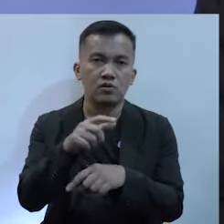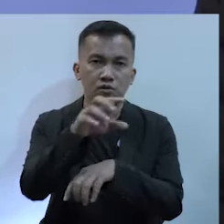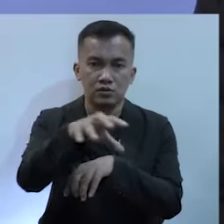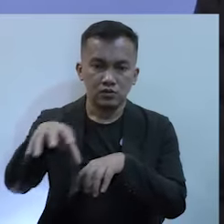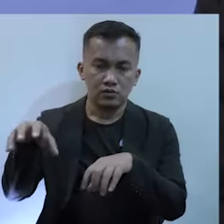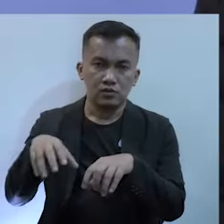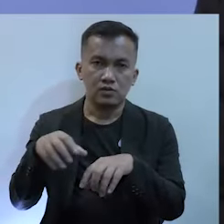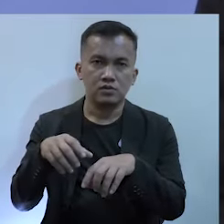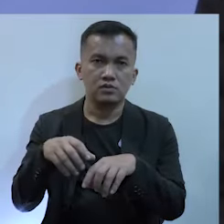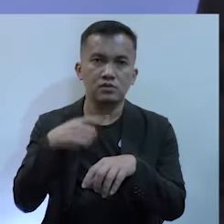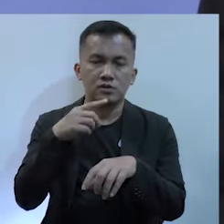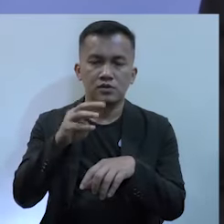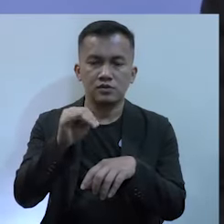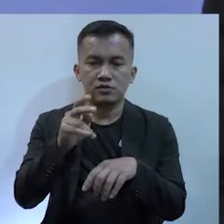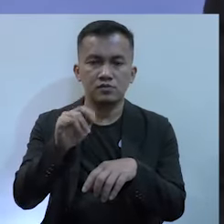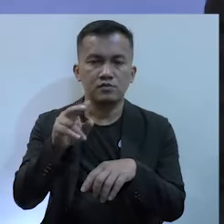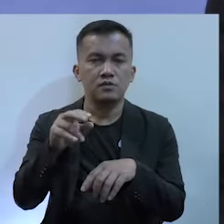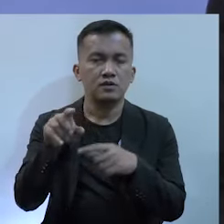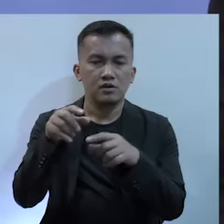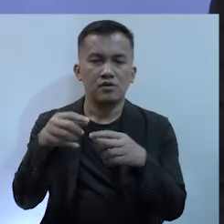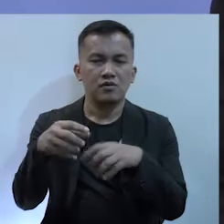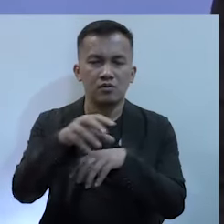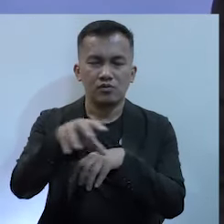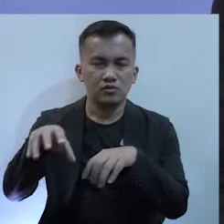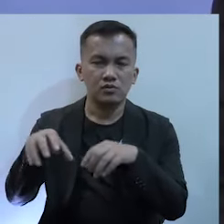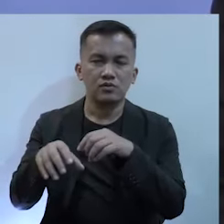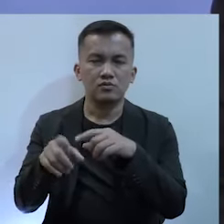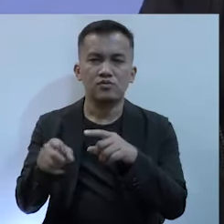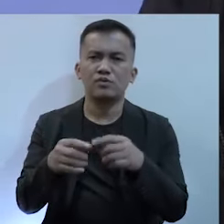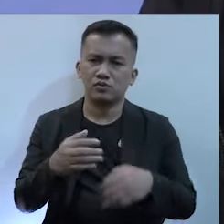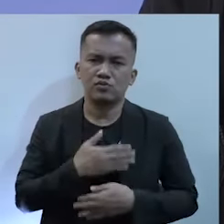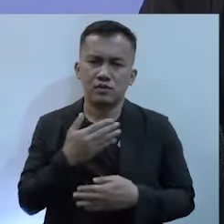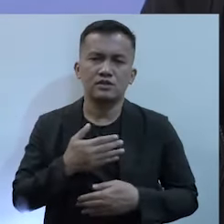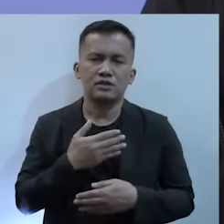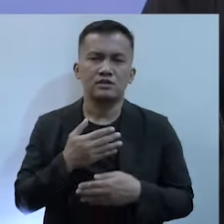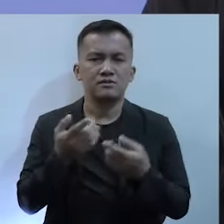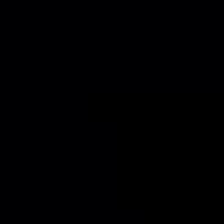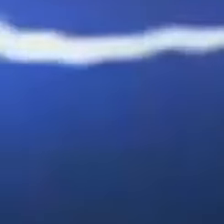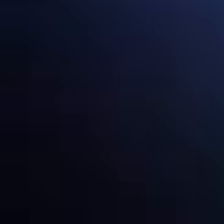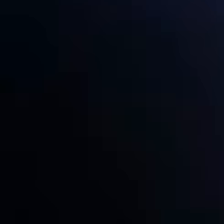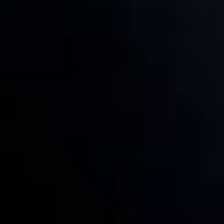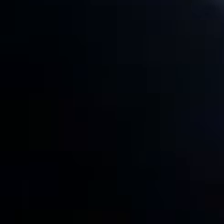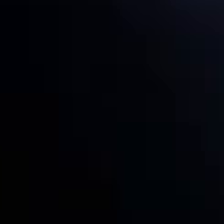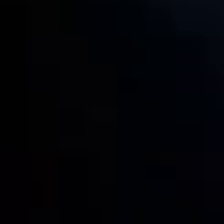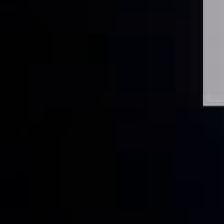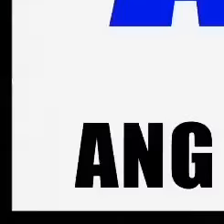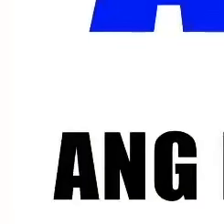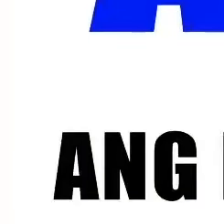lahat ng tao sa medium rise po, matutuwa sa mangyayari. Maraming salamat po.